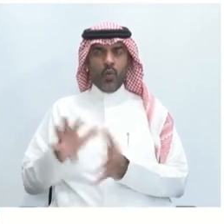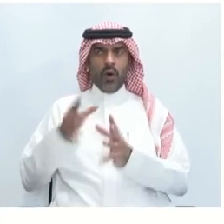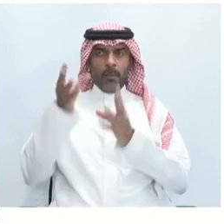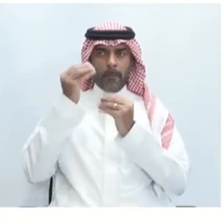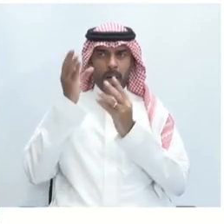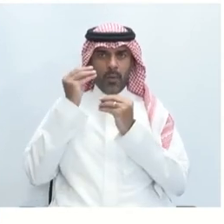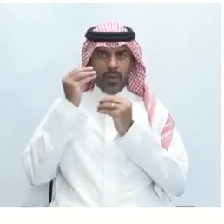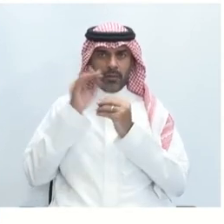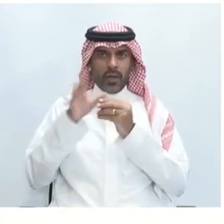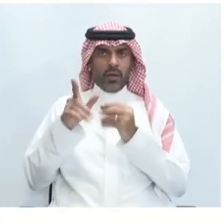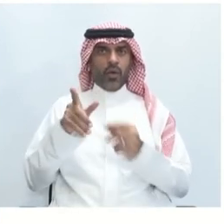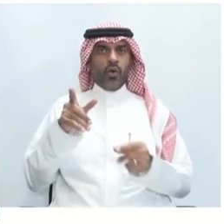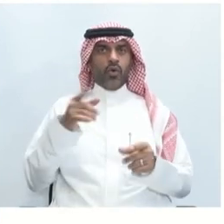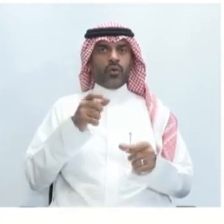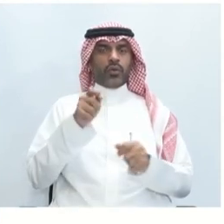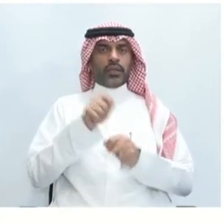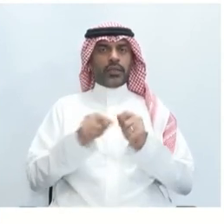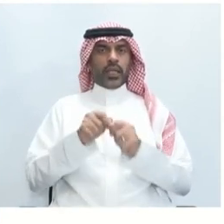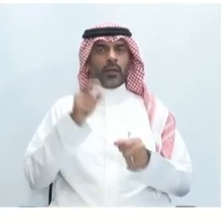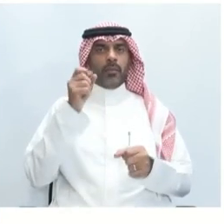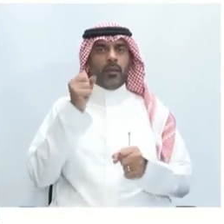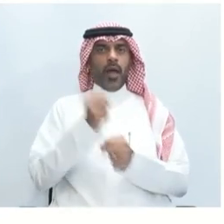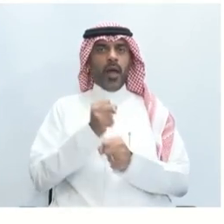للقيام بمهمه معينه